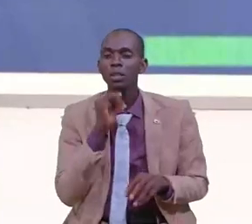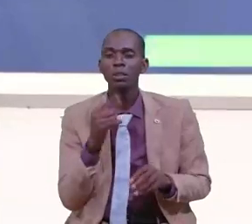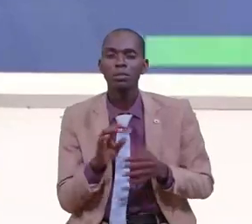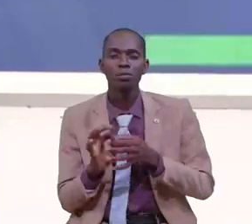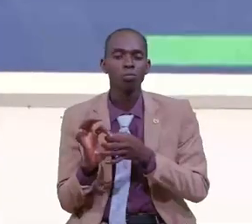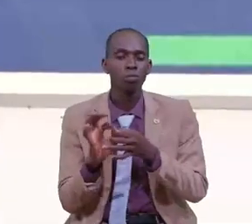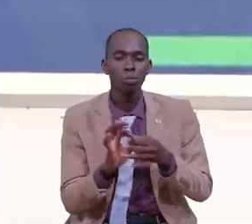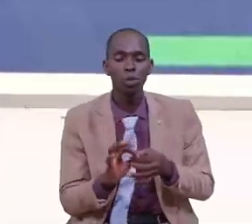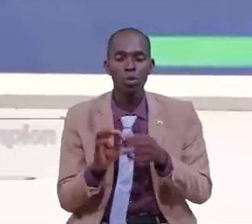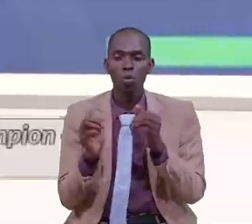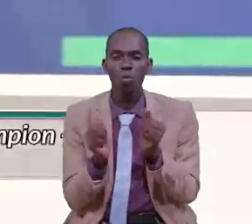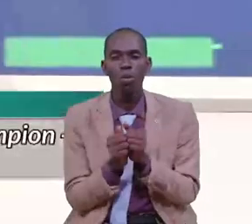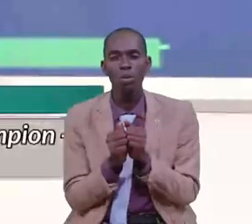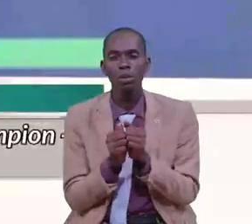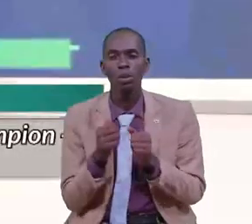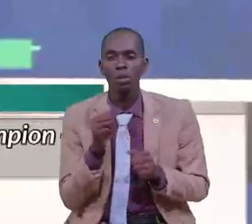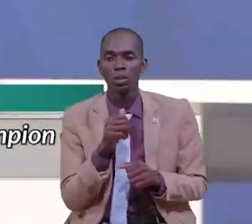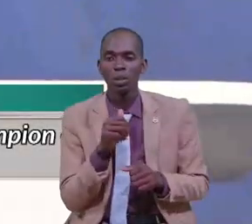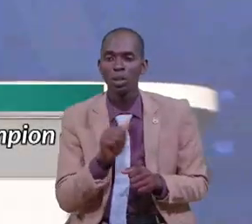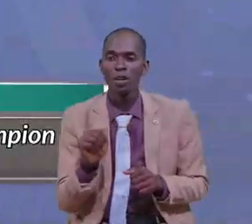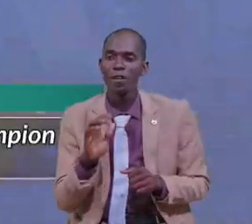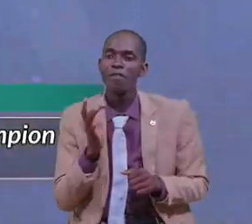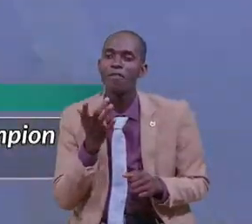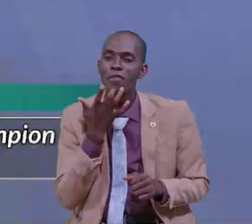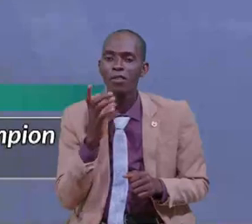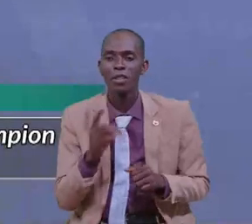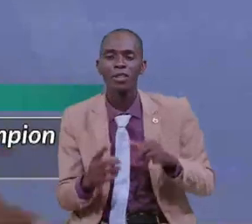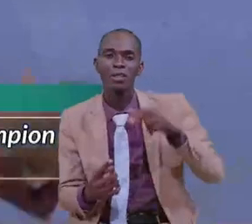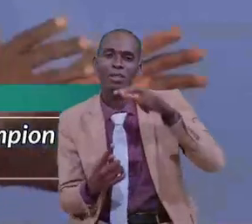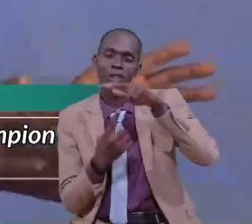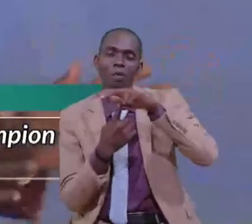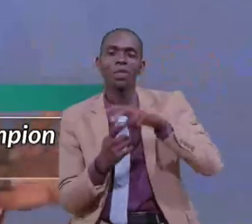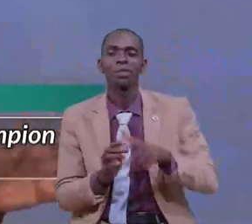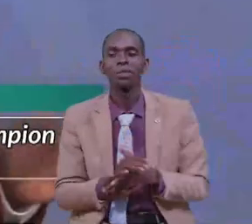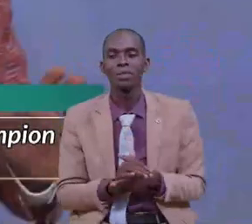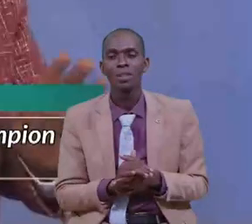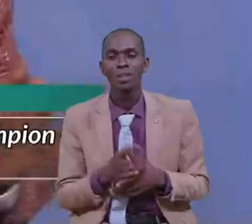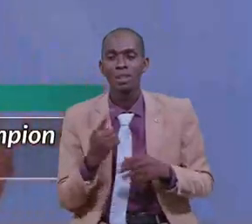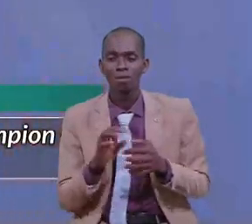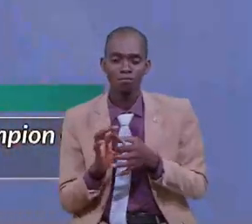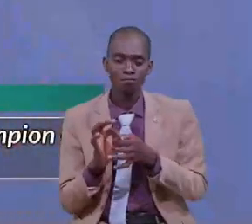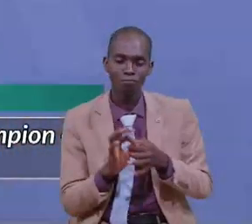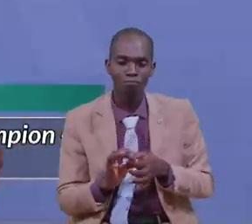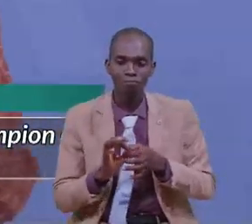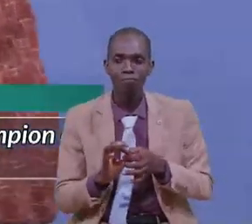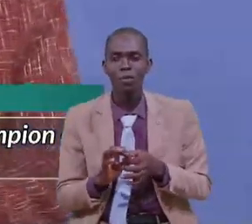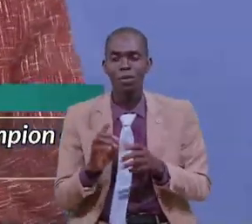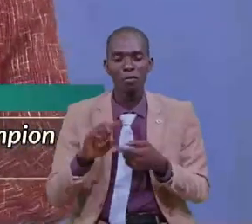et c'est la compagnie d'un champion privilégié. La